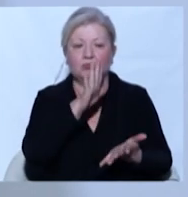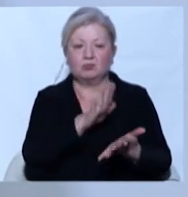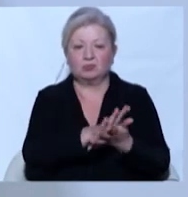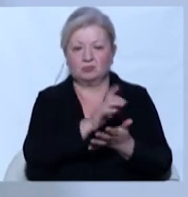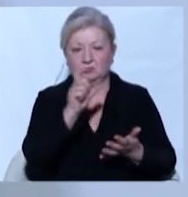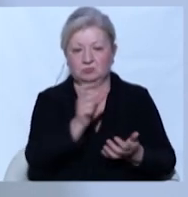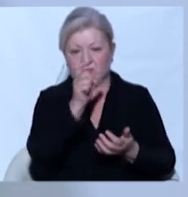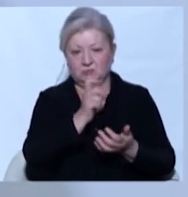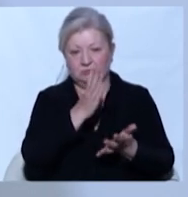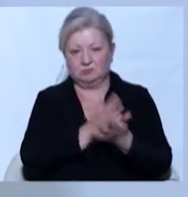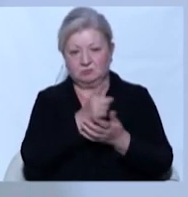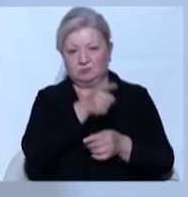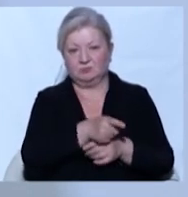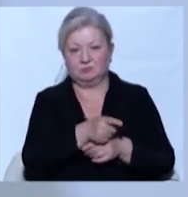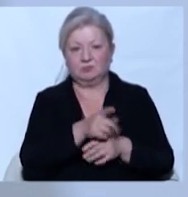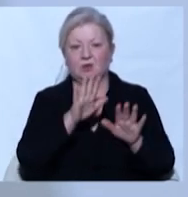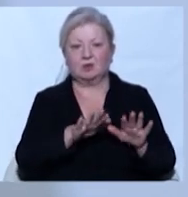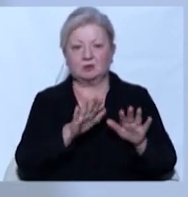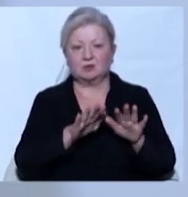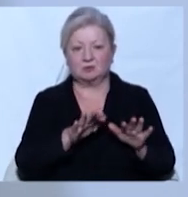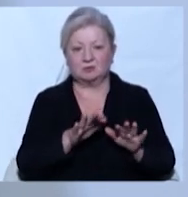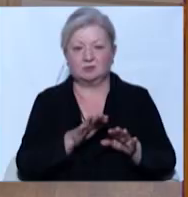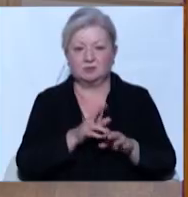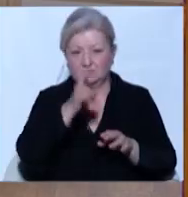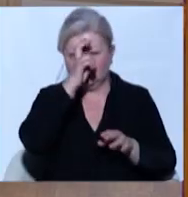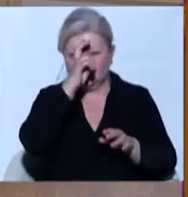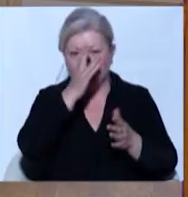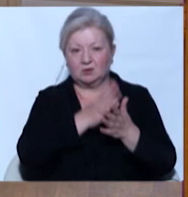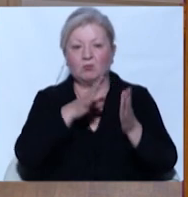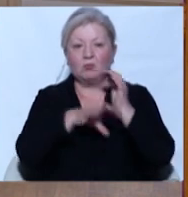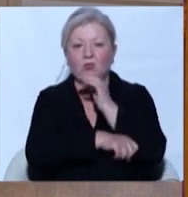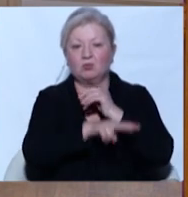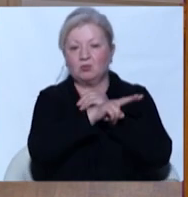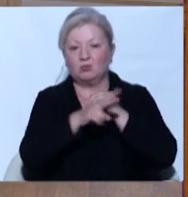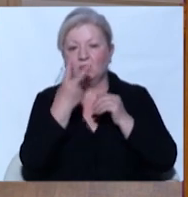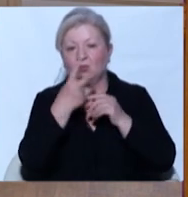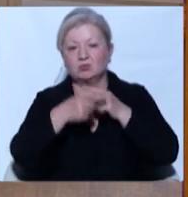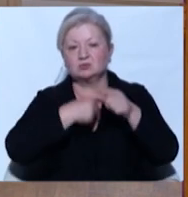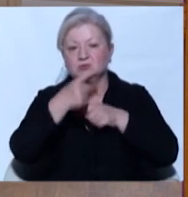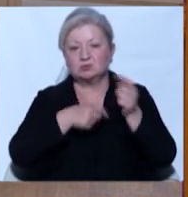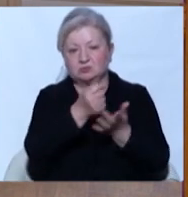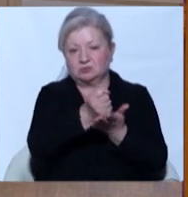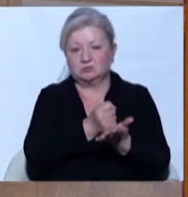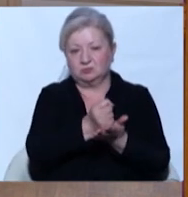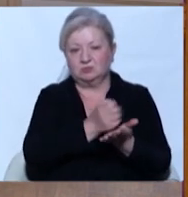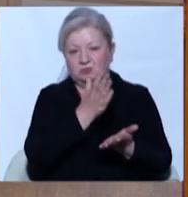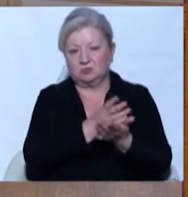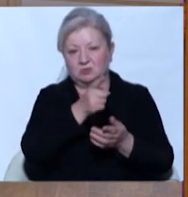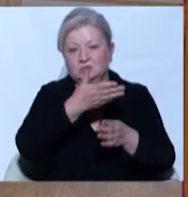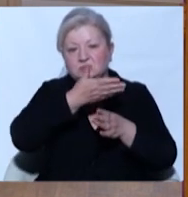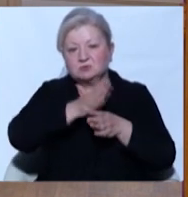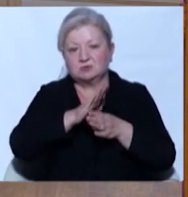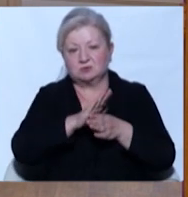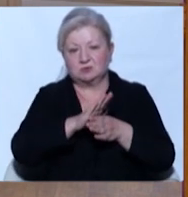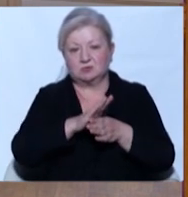ნეიტრალიტეტის და ერთ-ერთი ისეთი კლასიკური ნეიტრალიტეტის მაგალითის ქვეყანა, რომელიც ბოლო ორი საუკუნეა ამას ინარჩუნებს და გახლავთ